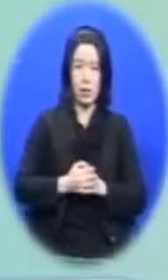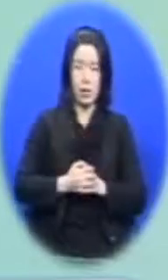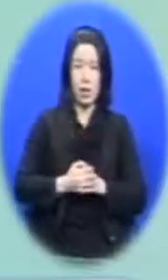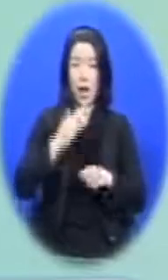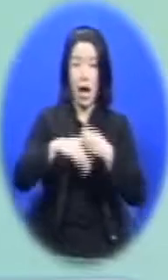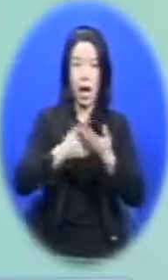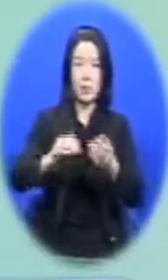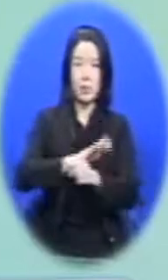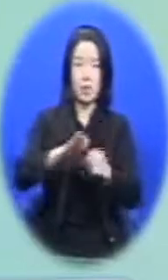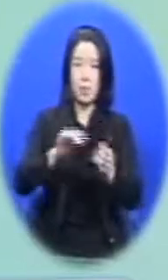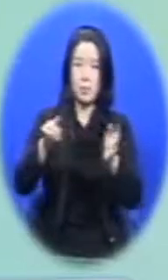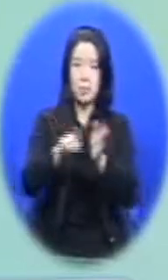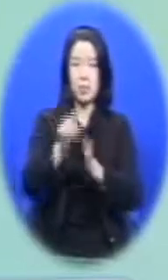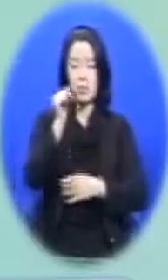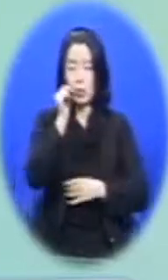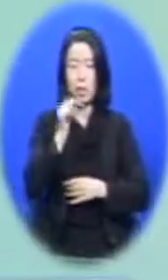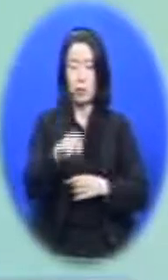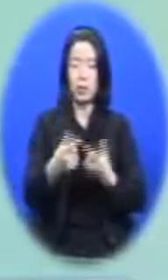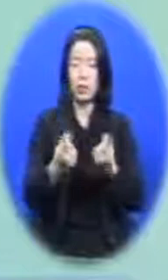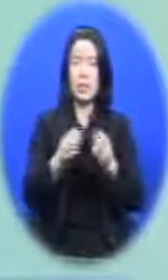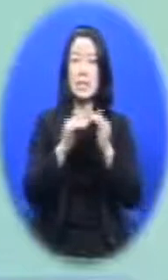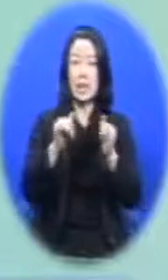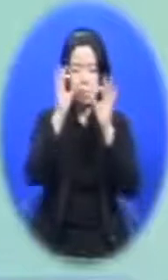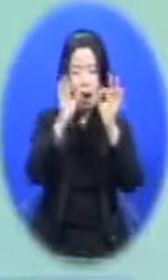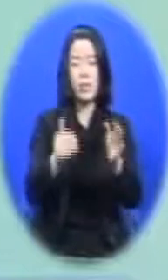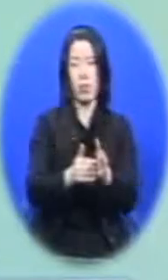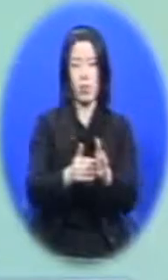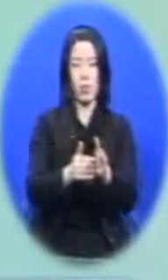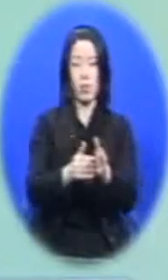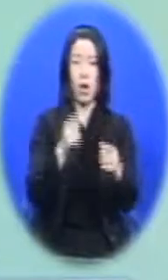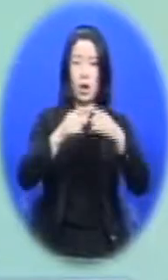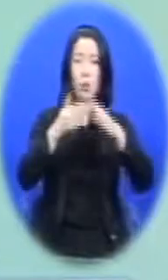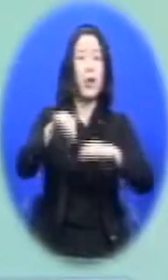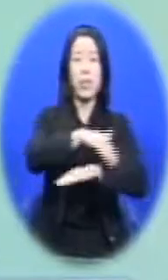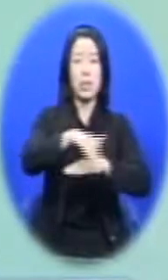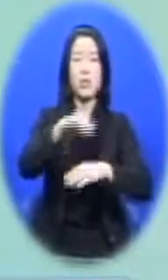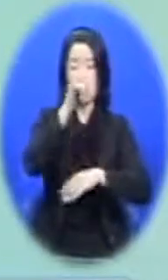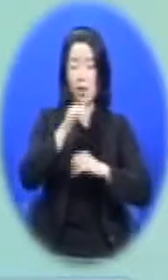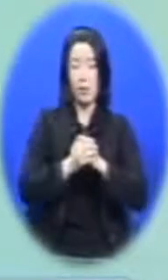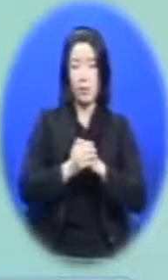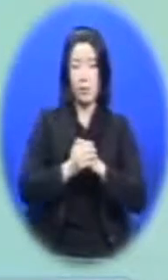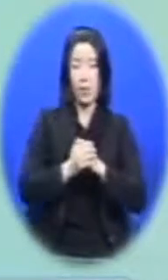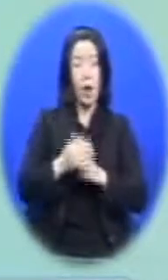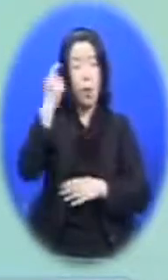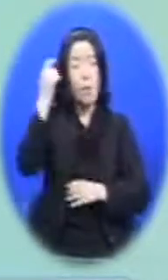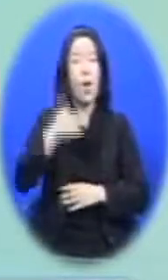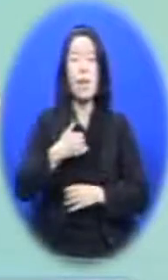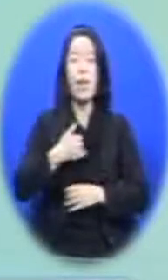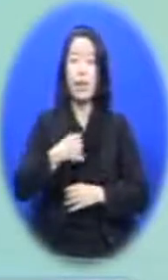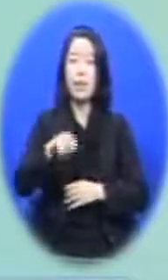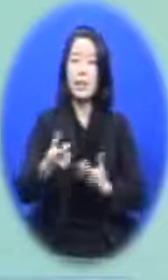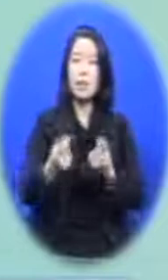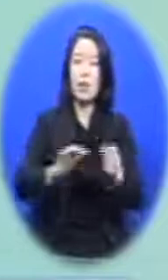하나님의 사랑을 못 믿겠다고 그런 분을 보았어요. 교회 다니면서도 왜 나에게만은 왜 그런